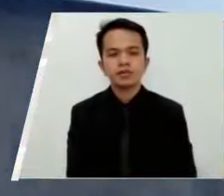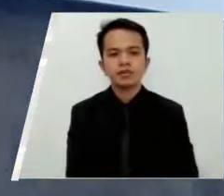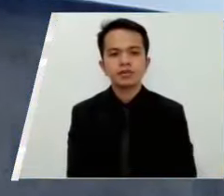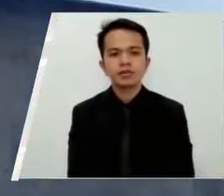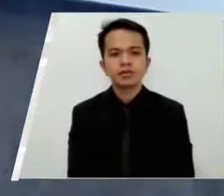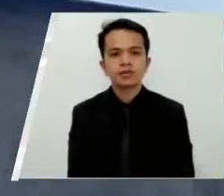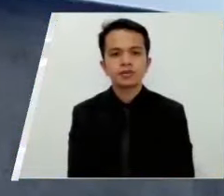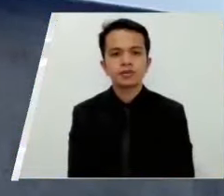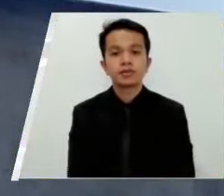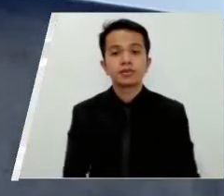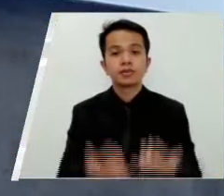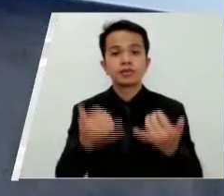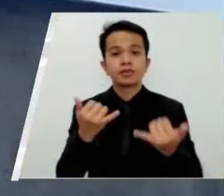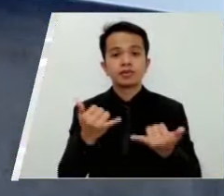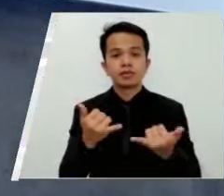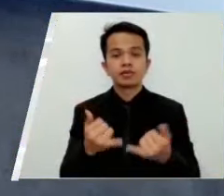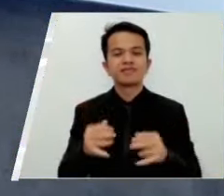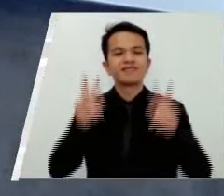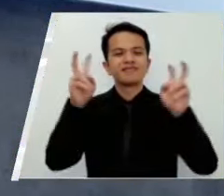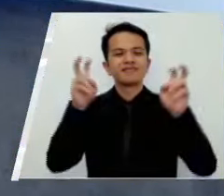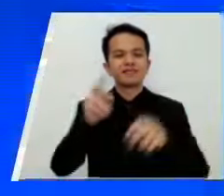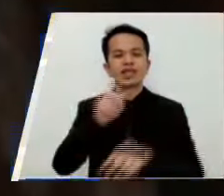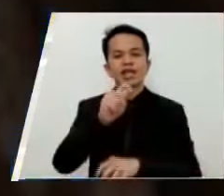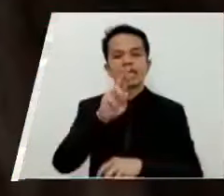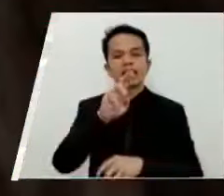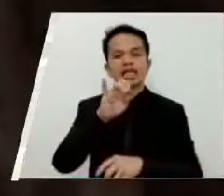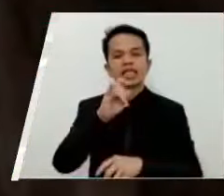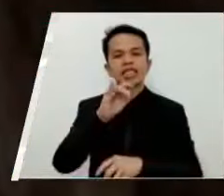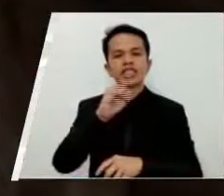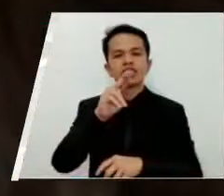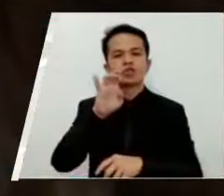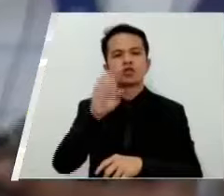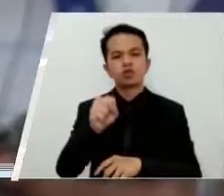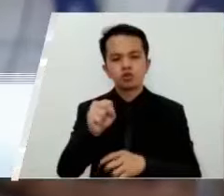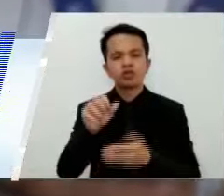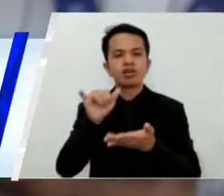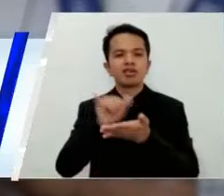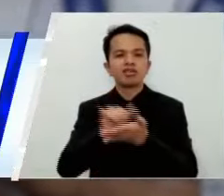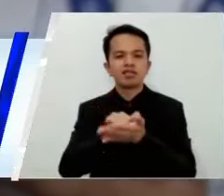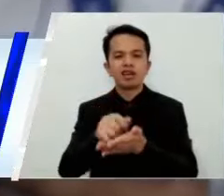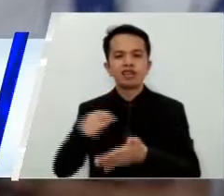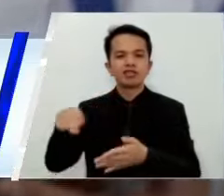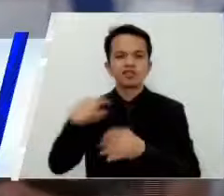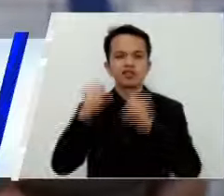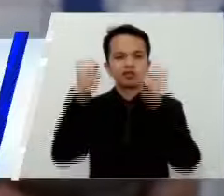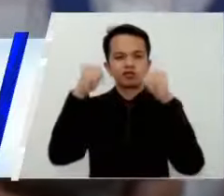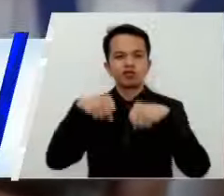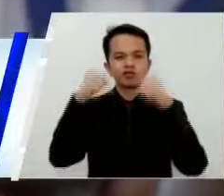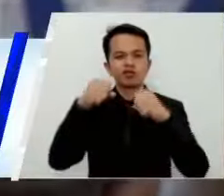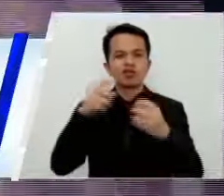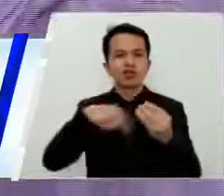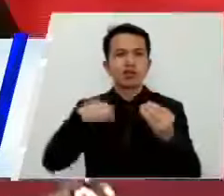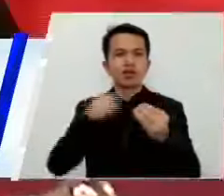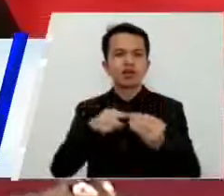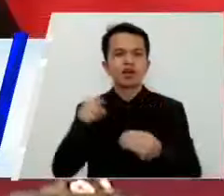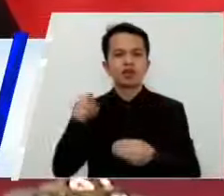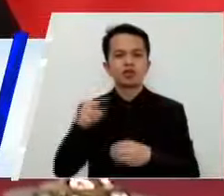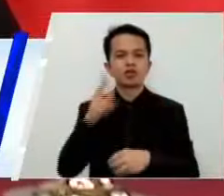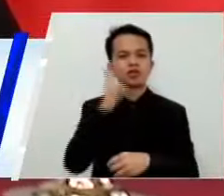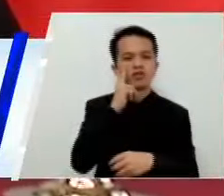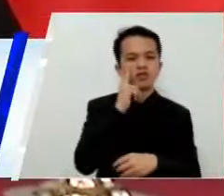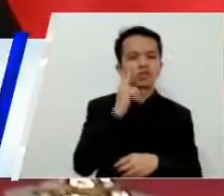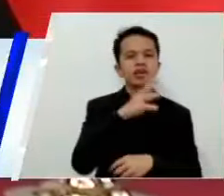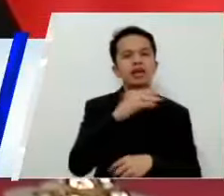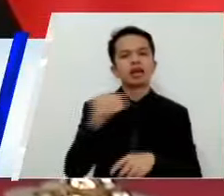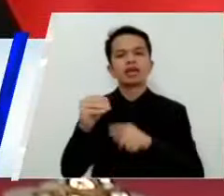Tinawag na trisunus ni Senadora Risa Ontiveros ang umano'y gentleman's agreement sa pagitan ni dating Pangulong Rodrigo Duterte at